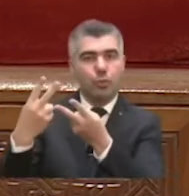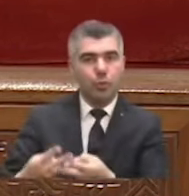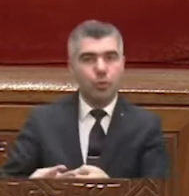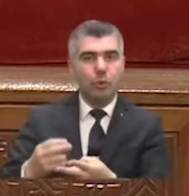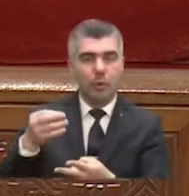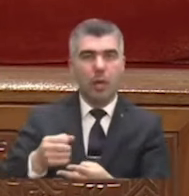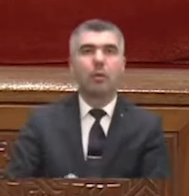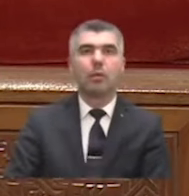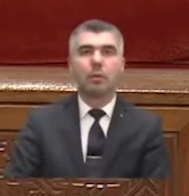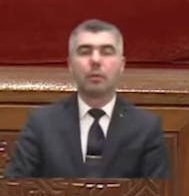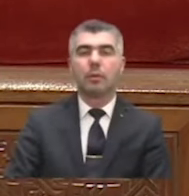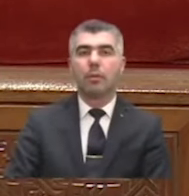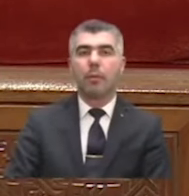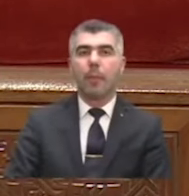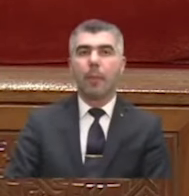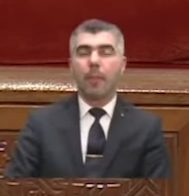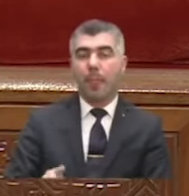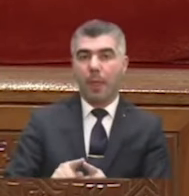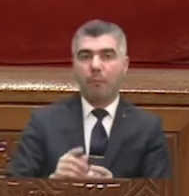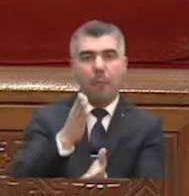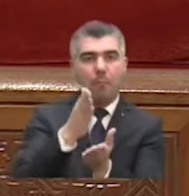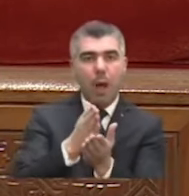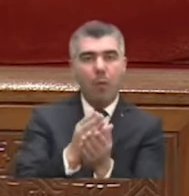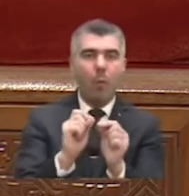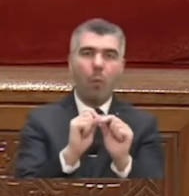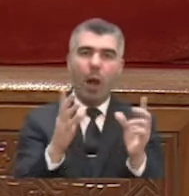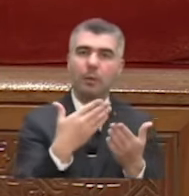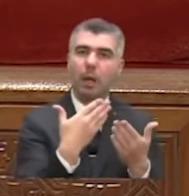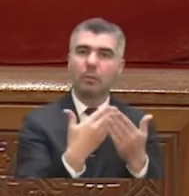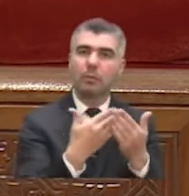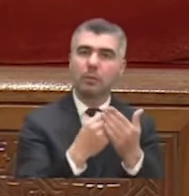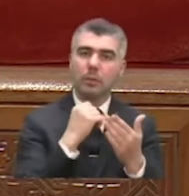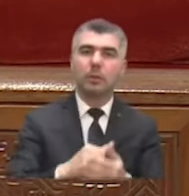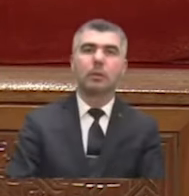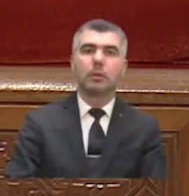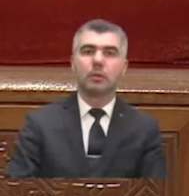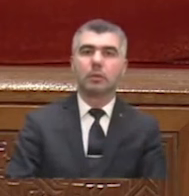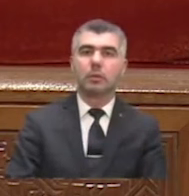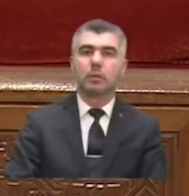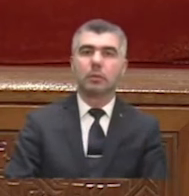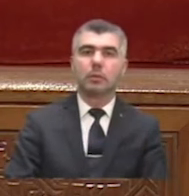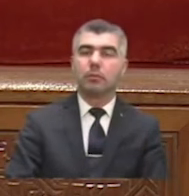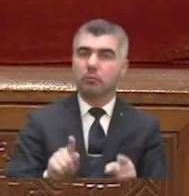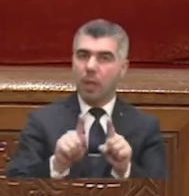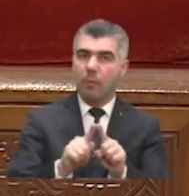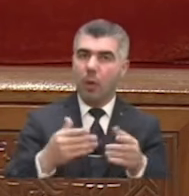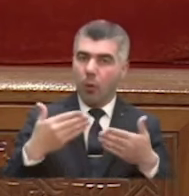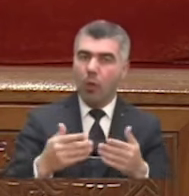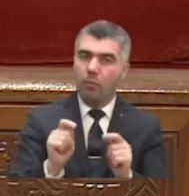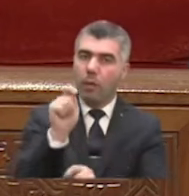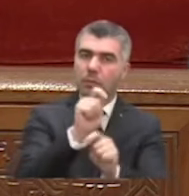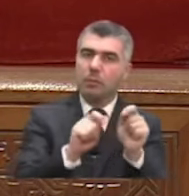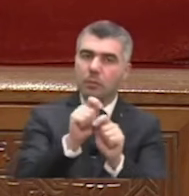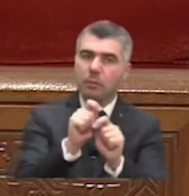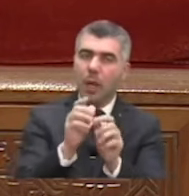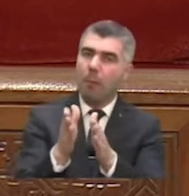وحنا ارتئينا ان عندنا كنتسبوا بالمصداقية والشفافية، فلذلك بغينا نوضعوا واحد بغينا